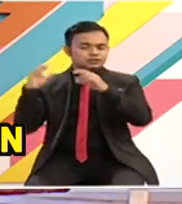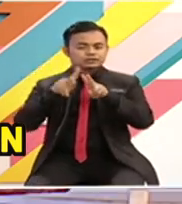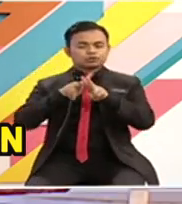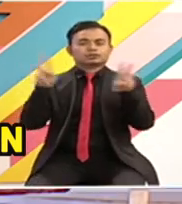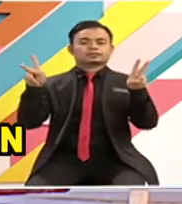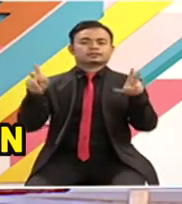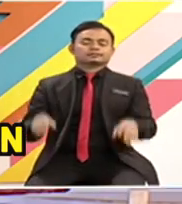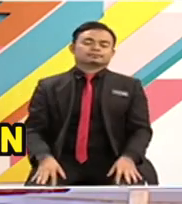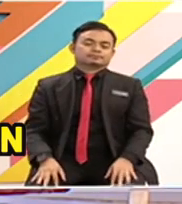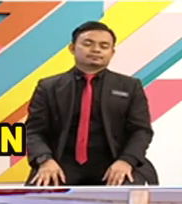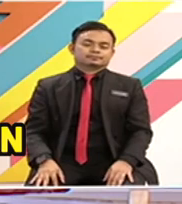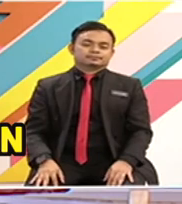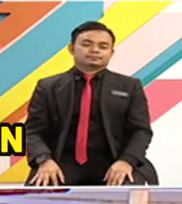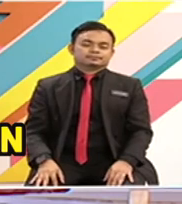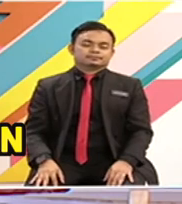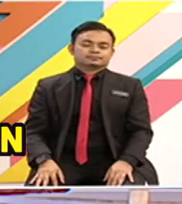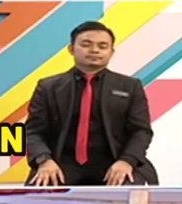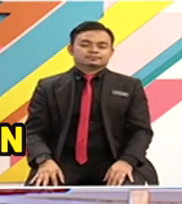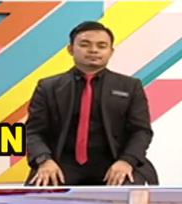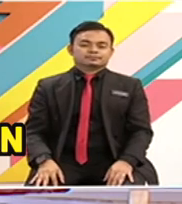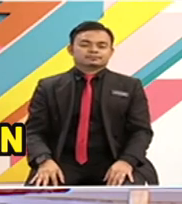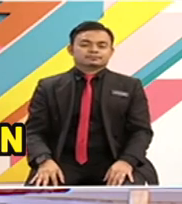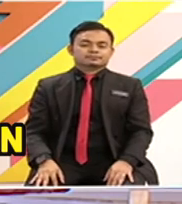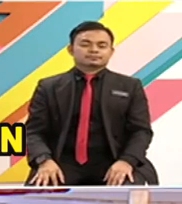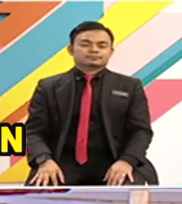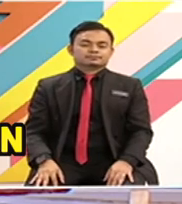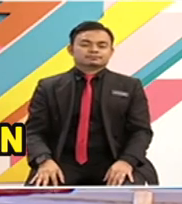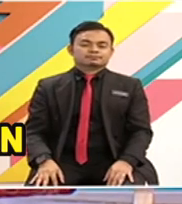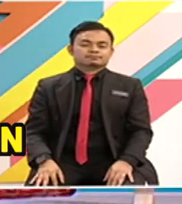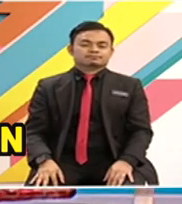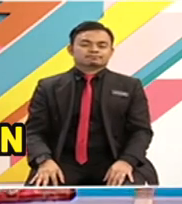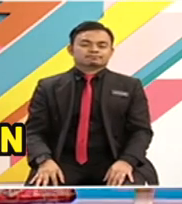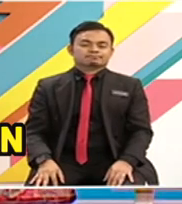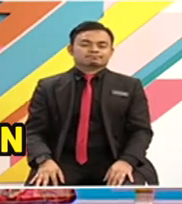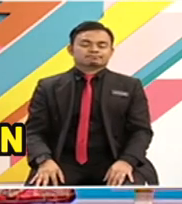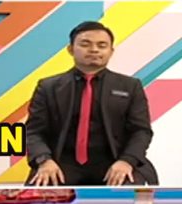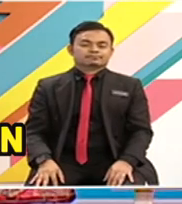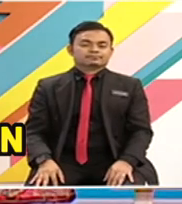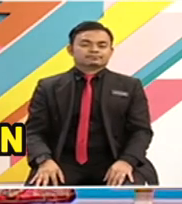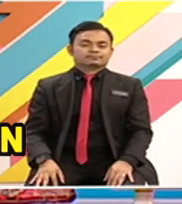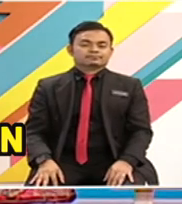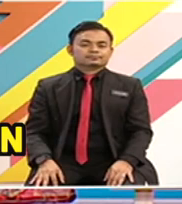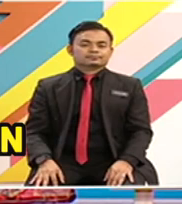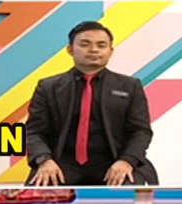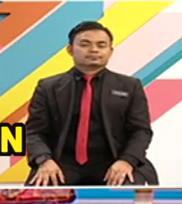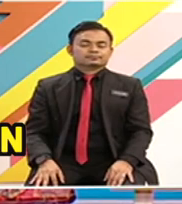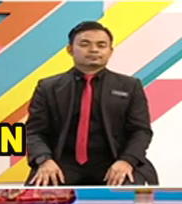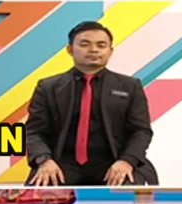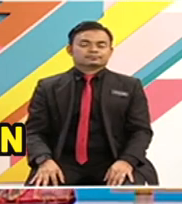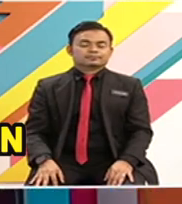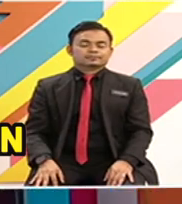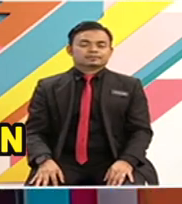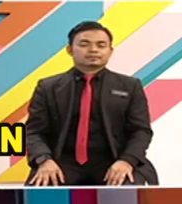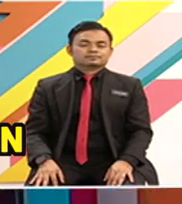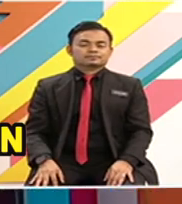saja lebih dari tiga masih kita belajar oke oke oke gua selesai tufule